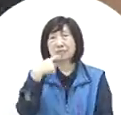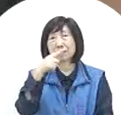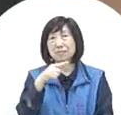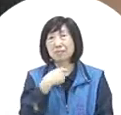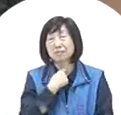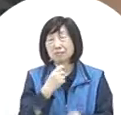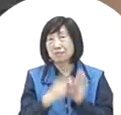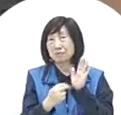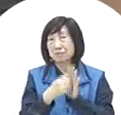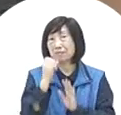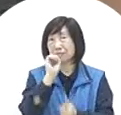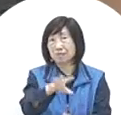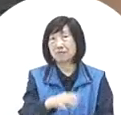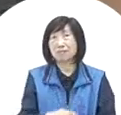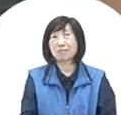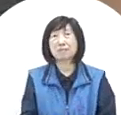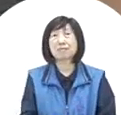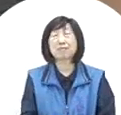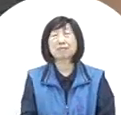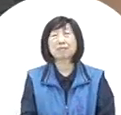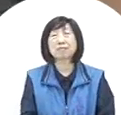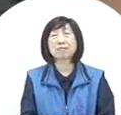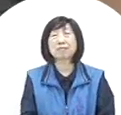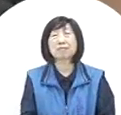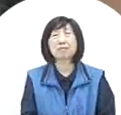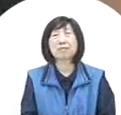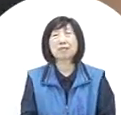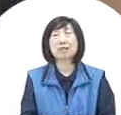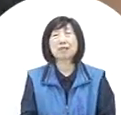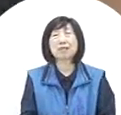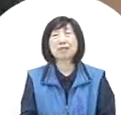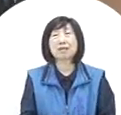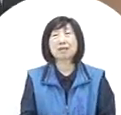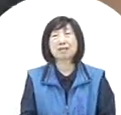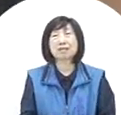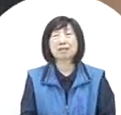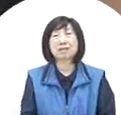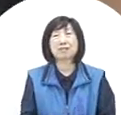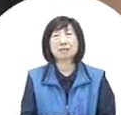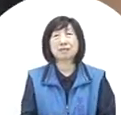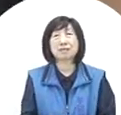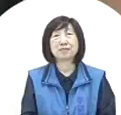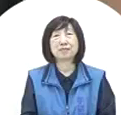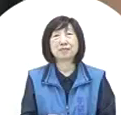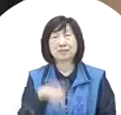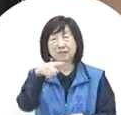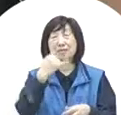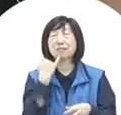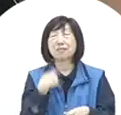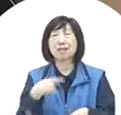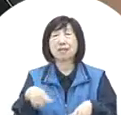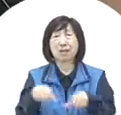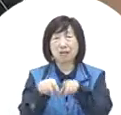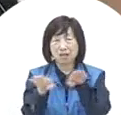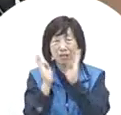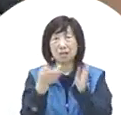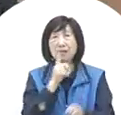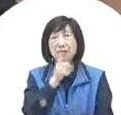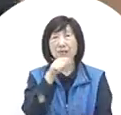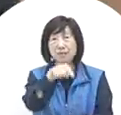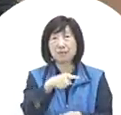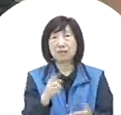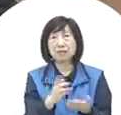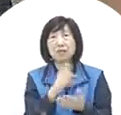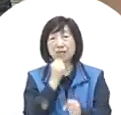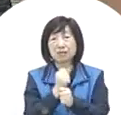教。 议员，可以公开说啊，看 我继续说。 哎，你可以公开说，我们警局同仁哪一个地方做错了？ 我刚才